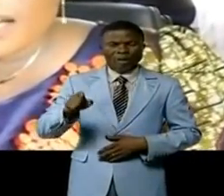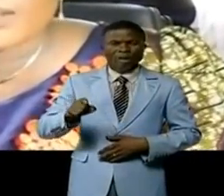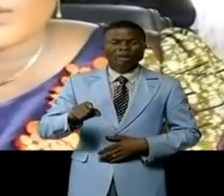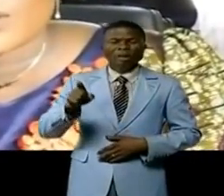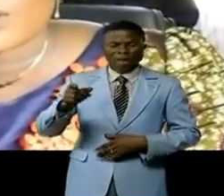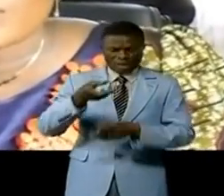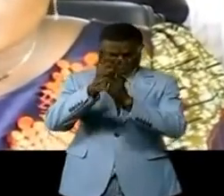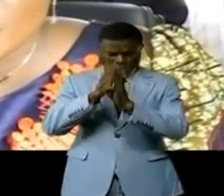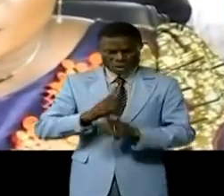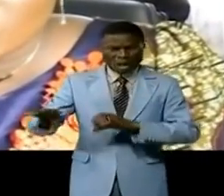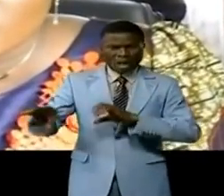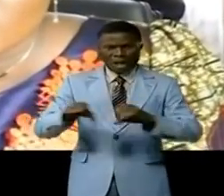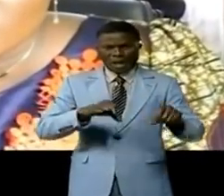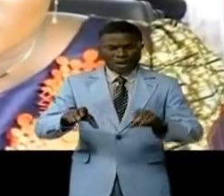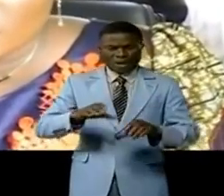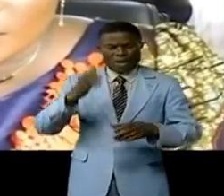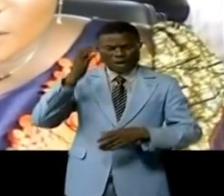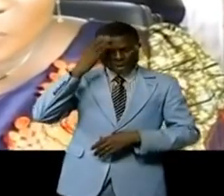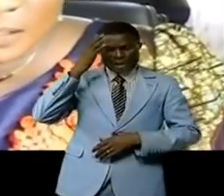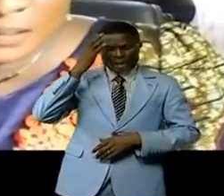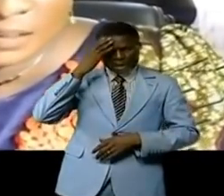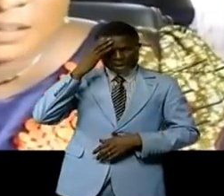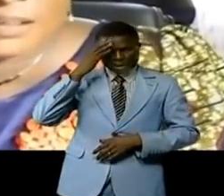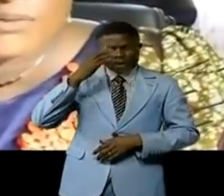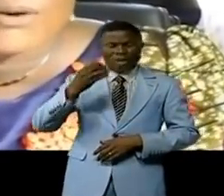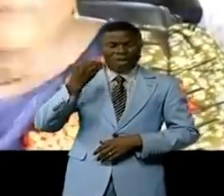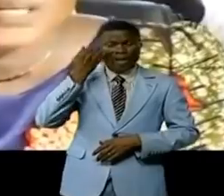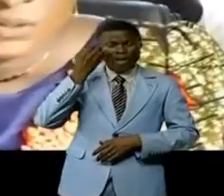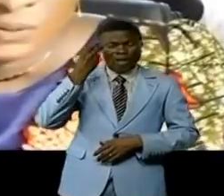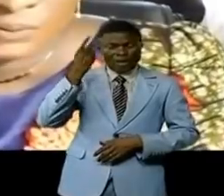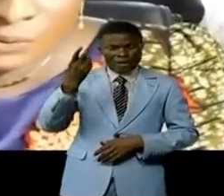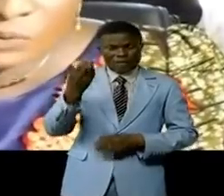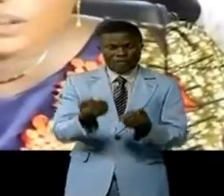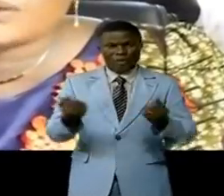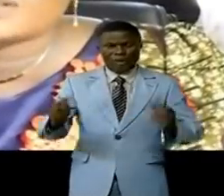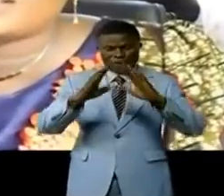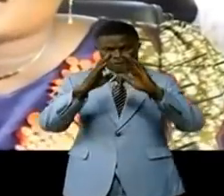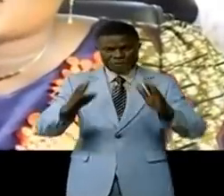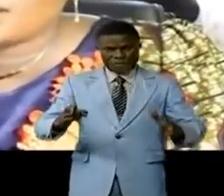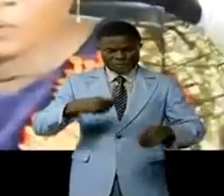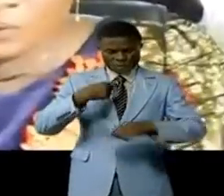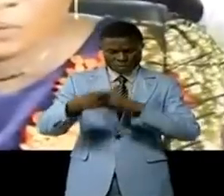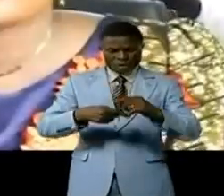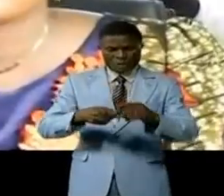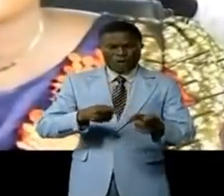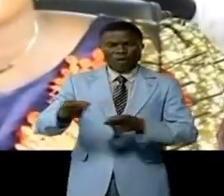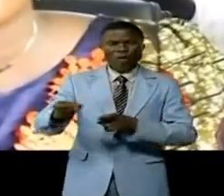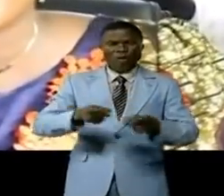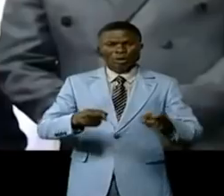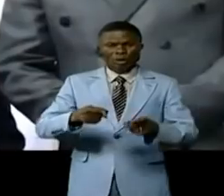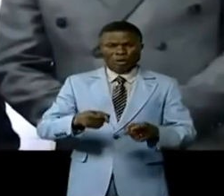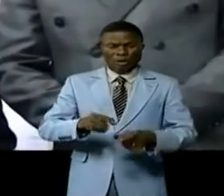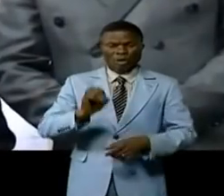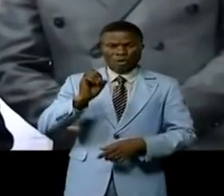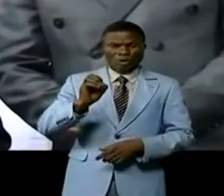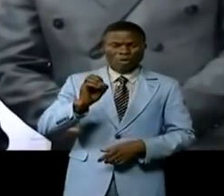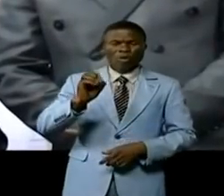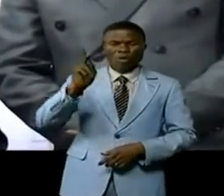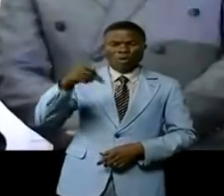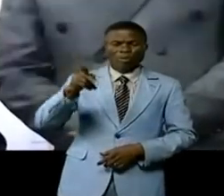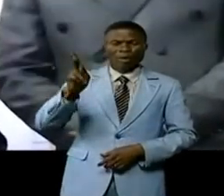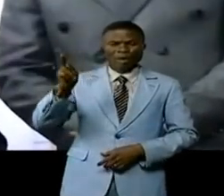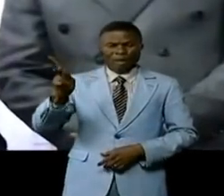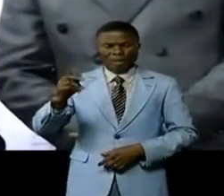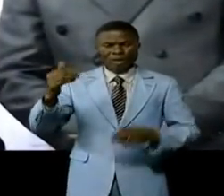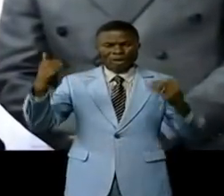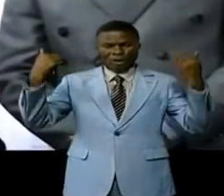digne acteur de la reconnaissance de l'expertise des enfants maison pour relancer la gestion de l'OEBK. Pour le nouveau comité de